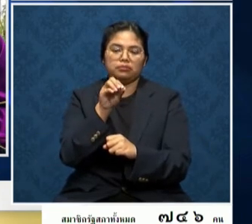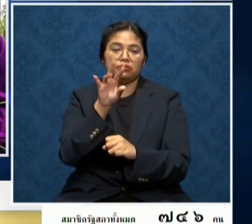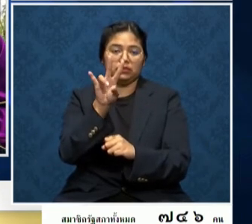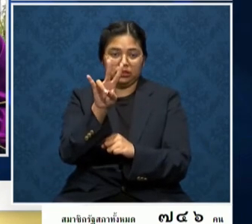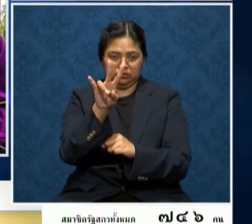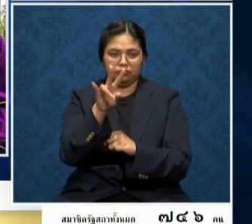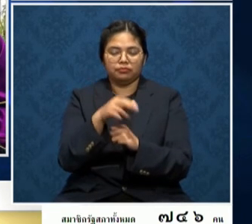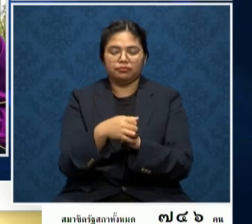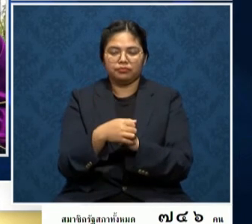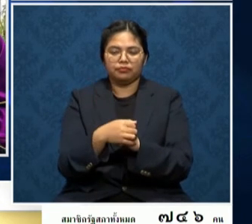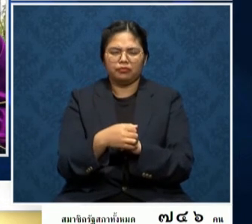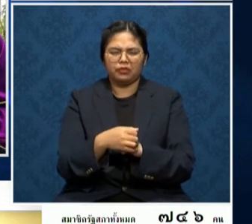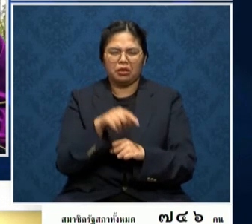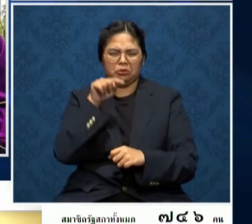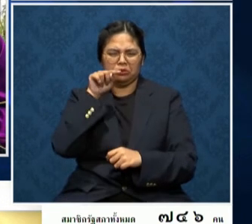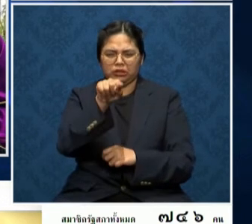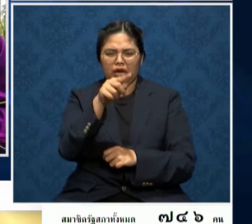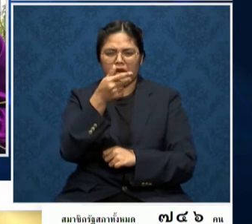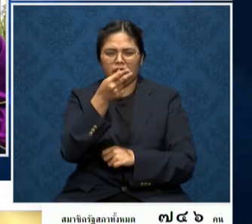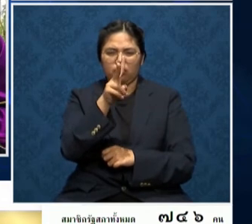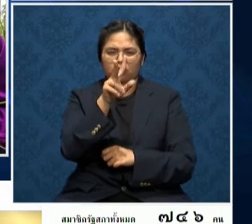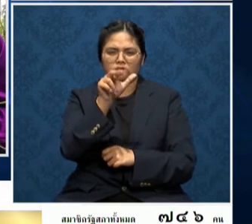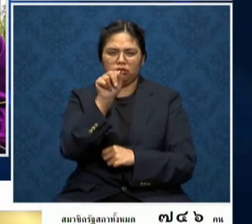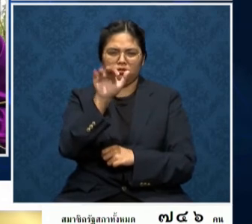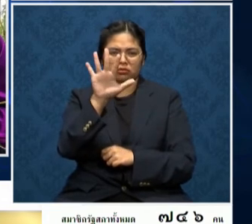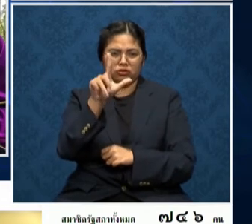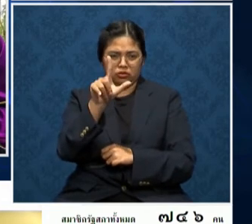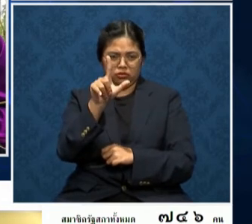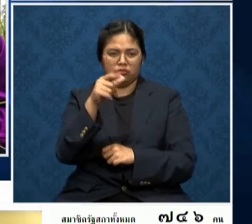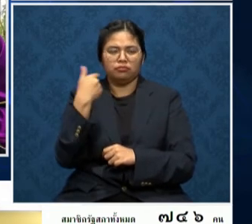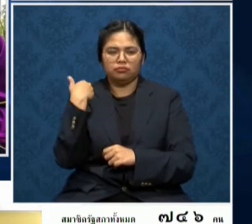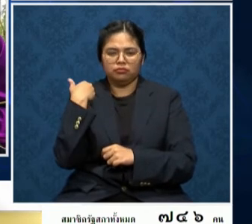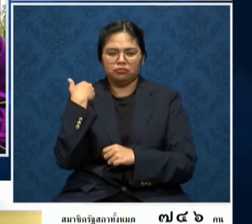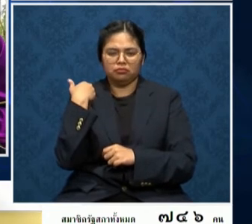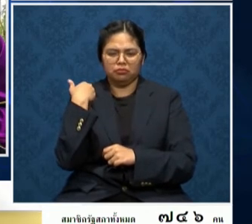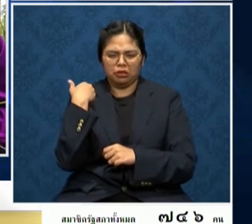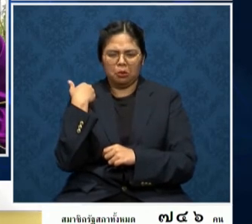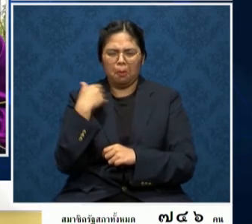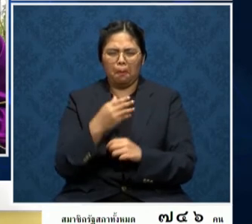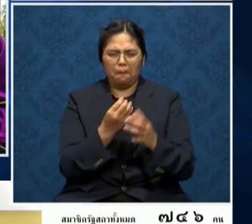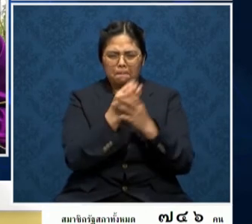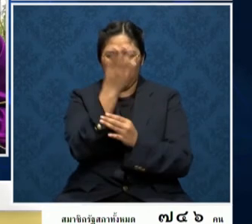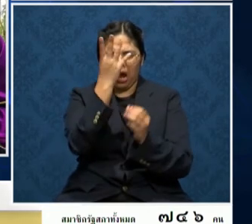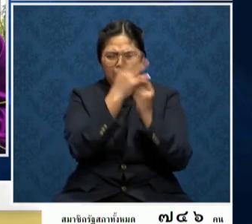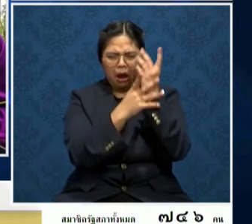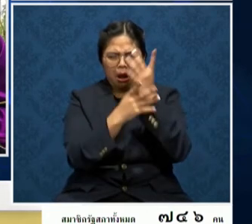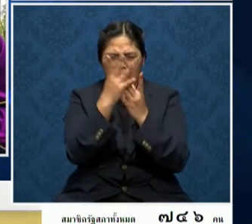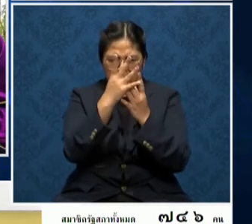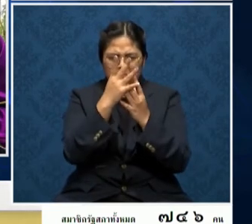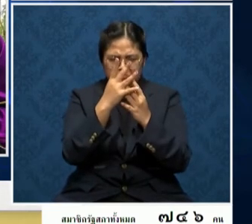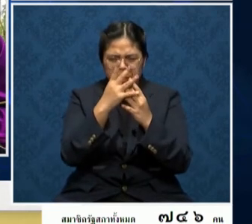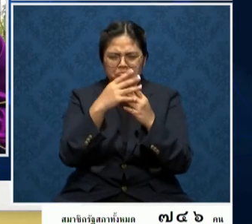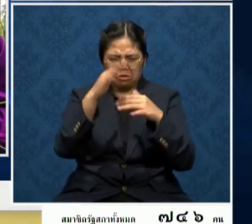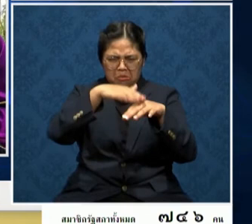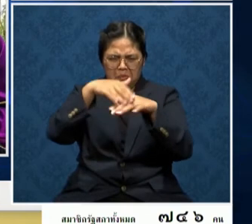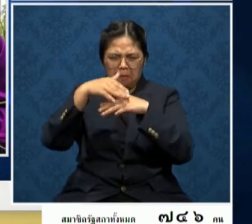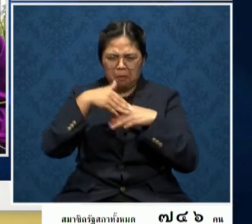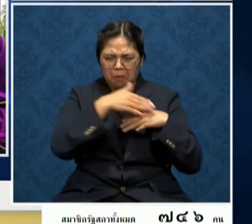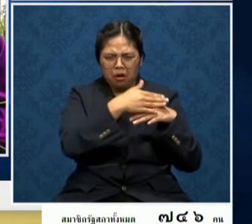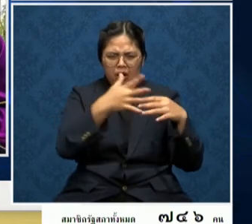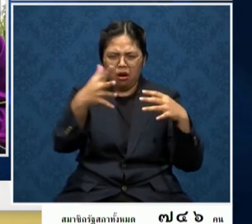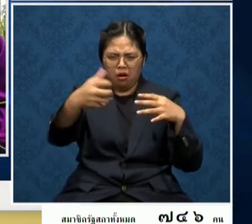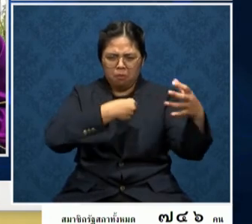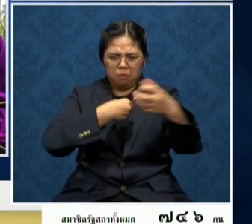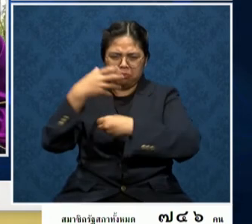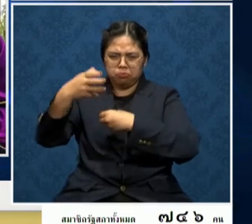มีการออกคำสั่งคสชที่เรียกว่าคำสั่งทวงคืนผืนป่าในช่วงระยะเวลาเพียง 5ปีที่คำสั่งนี้